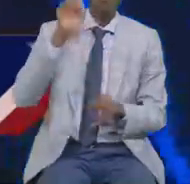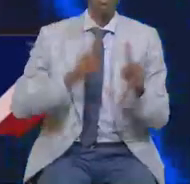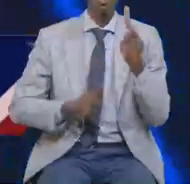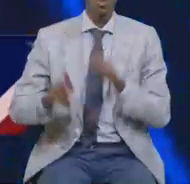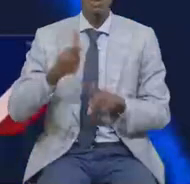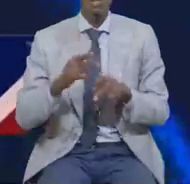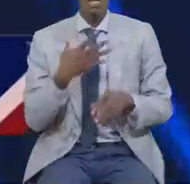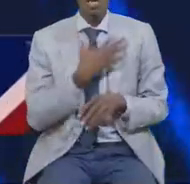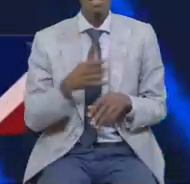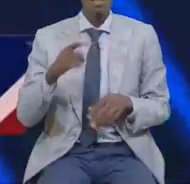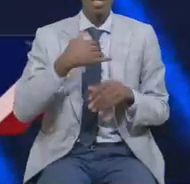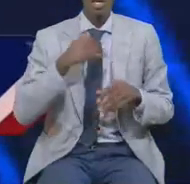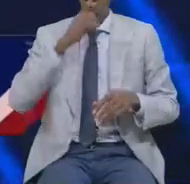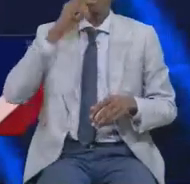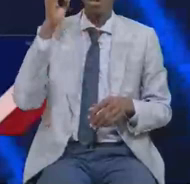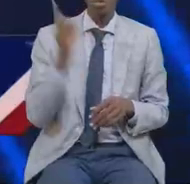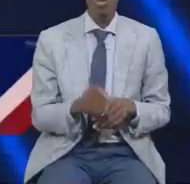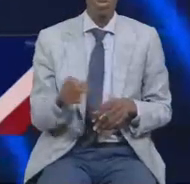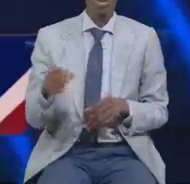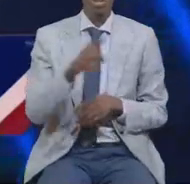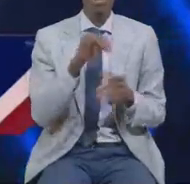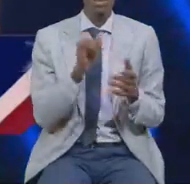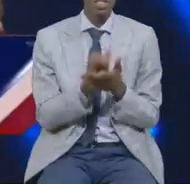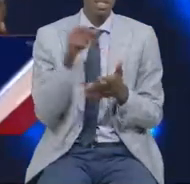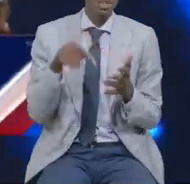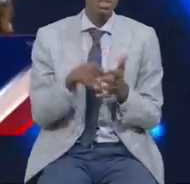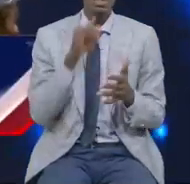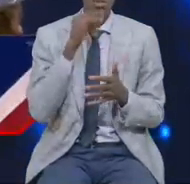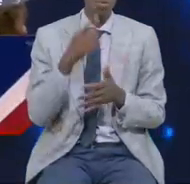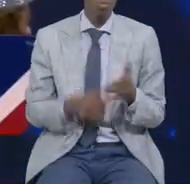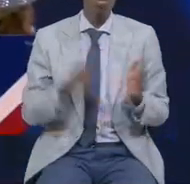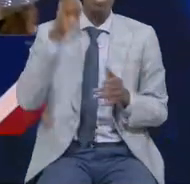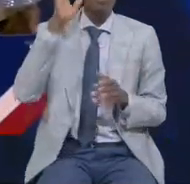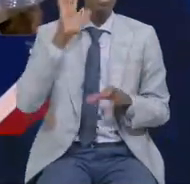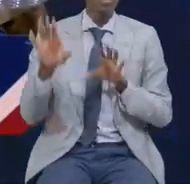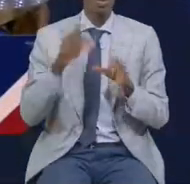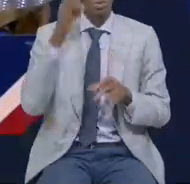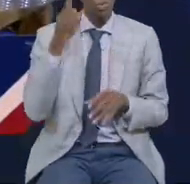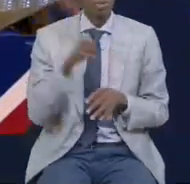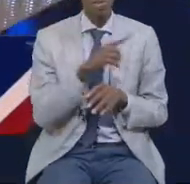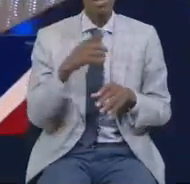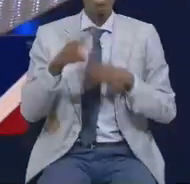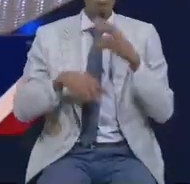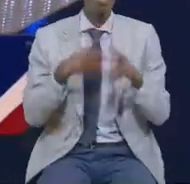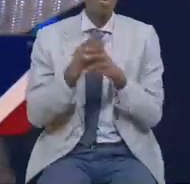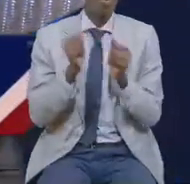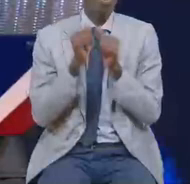dit à son peuple que voici ce qu'il fera pour eux. Et jusqu'à la fin du monde, jusqu'à